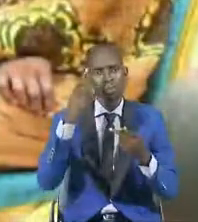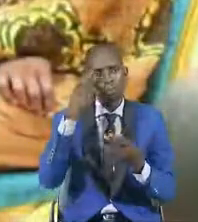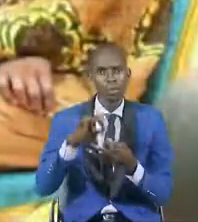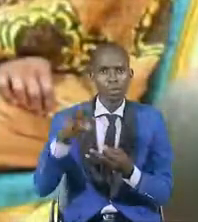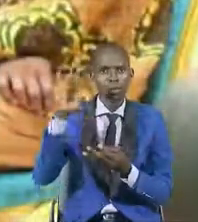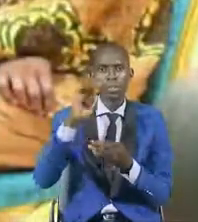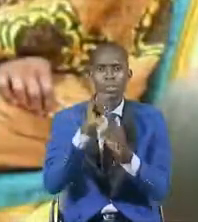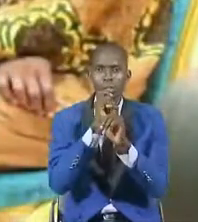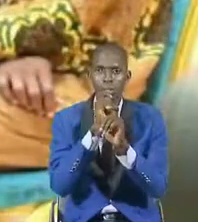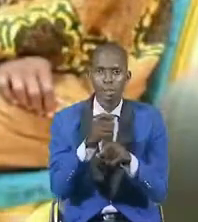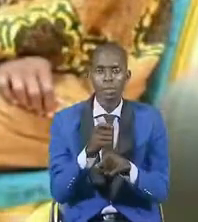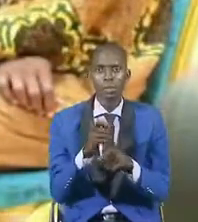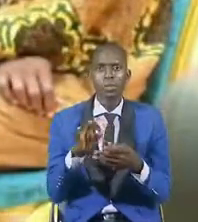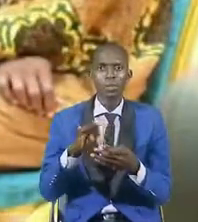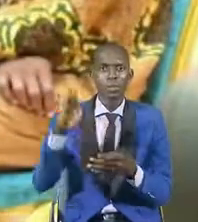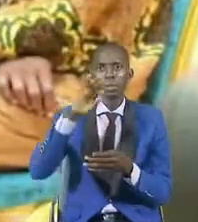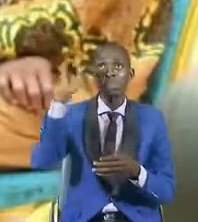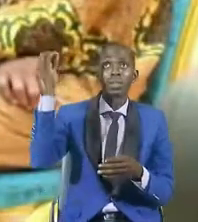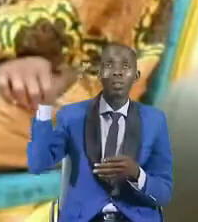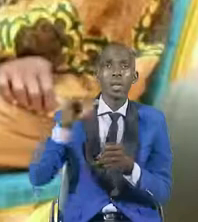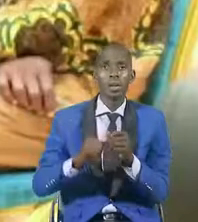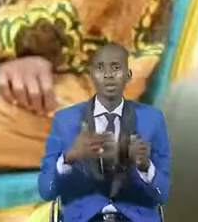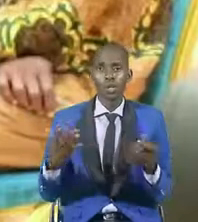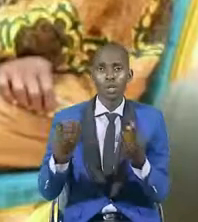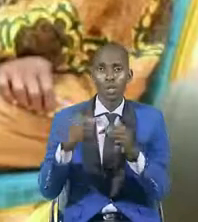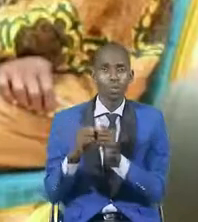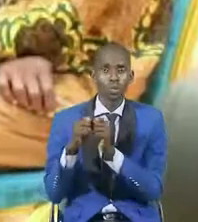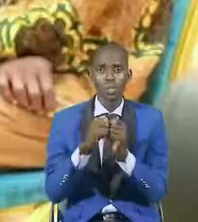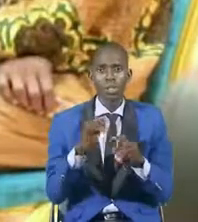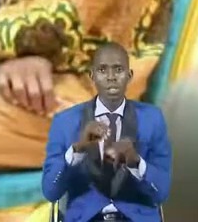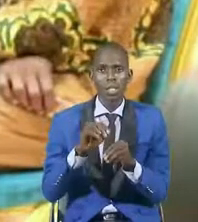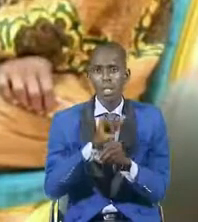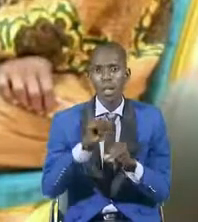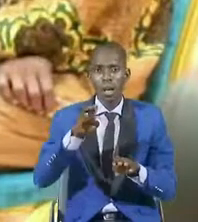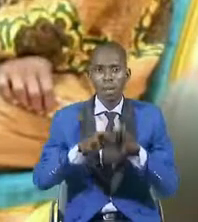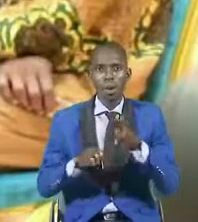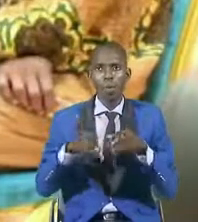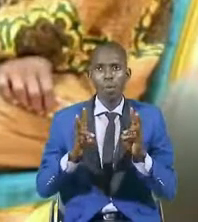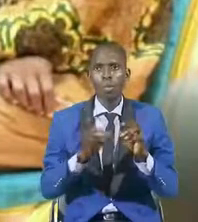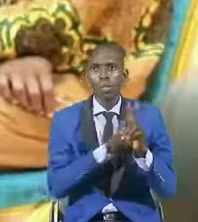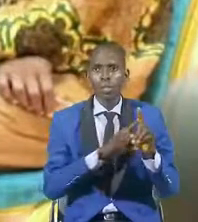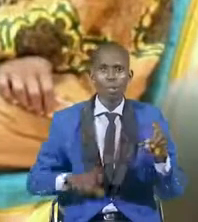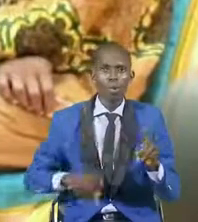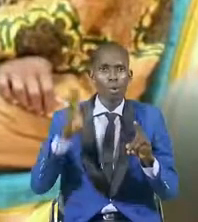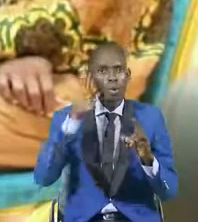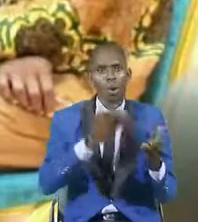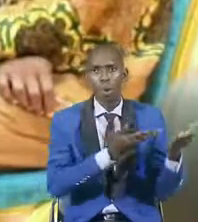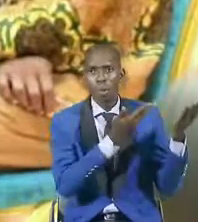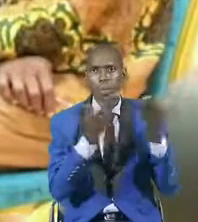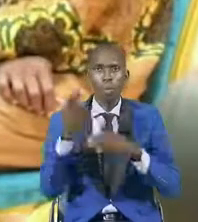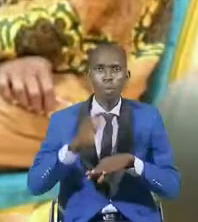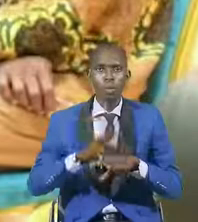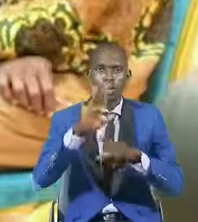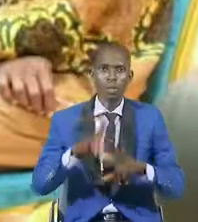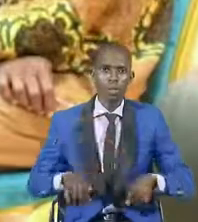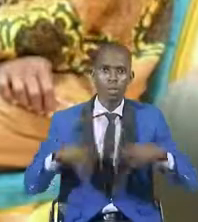dons spirituels, pour la grâce spirituelle, toutes choses combinées de façon équilibrée, le Seigneur déversera tout